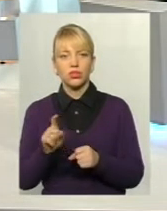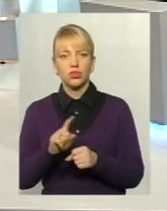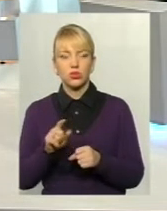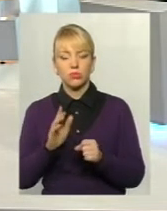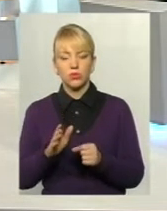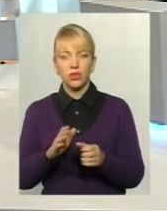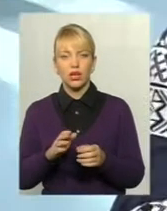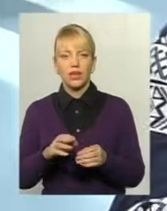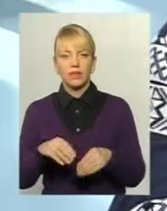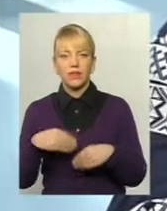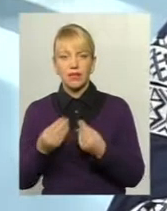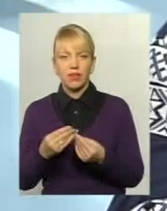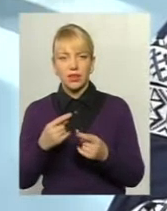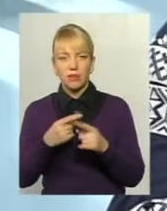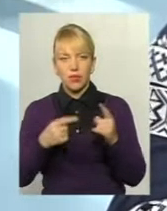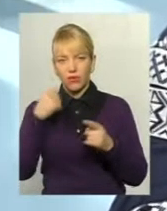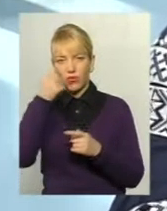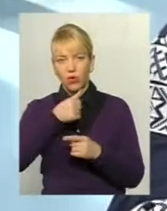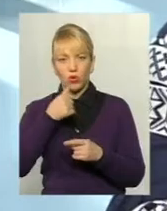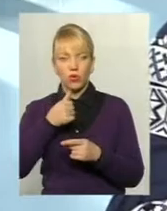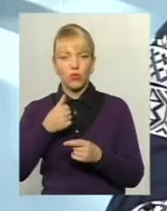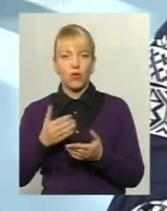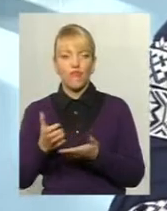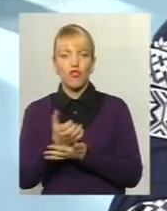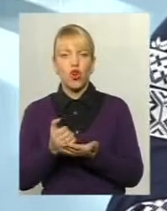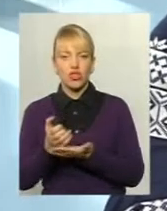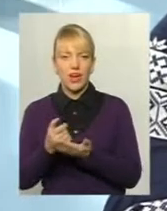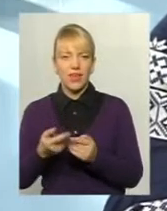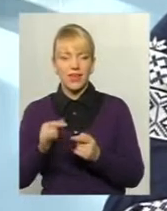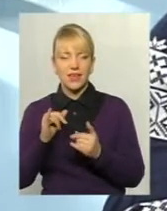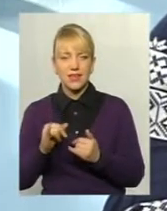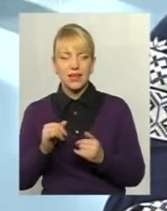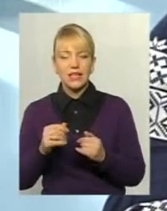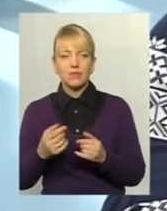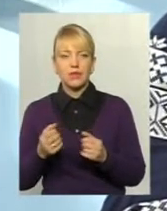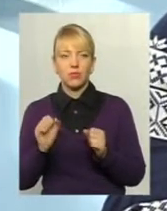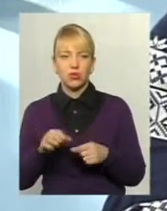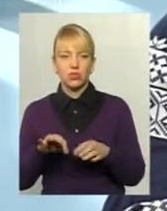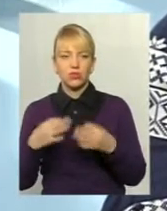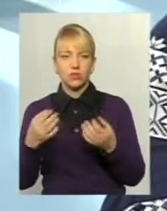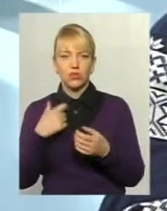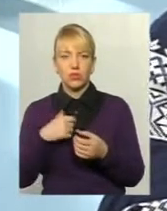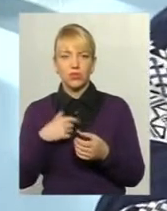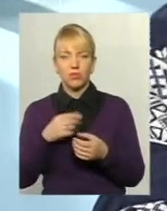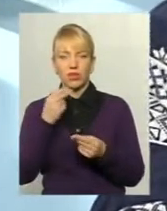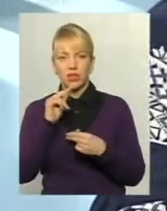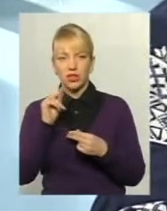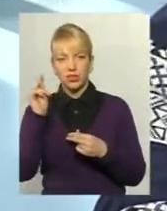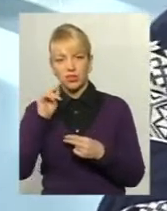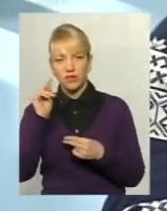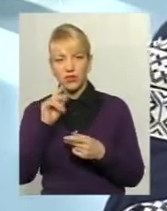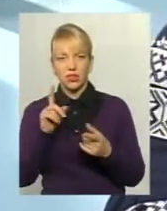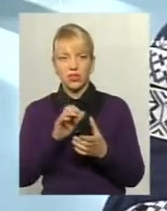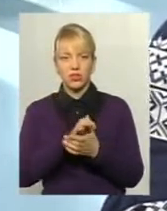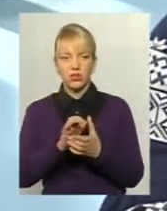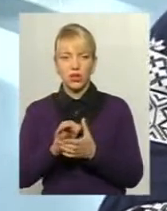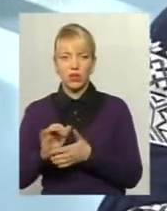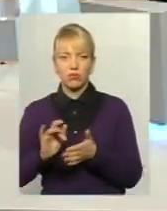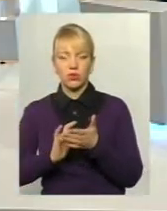півроку і давати великі врожаї. І за рахунок цього можна дозволити собі краще навчання, якісь ознайомчі